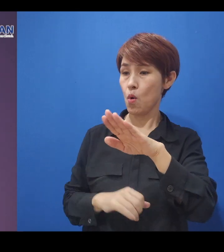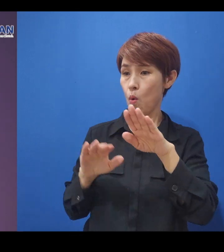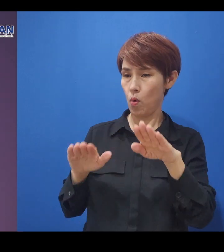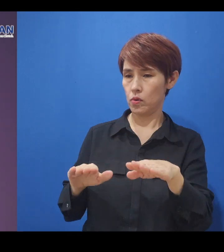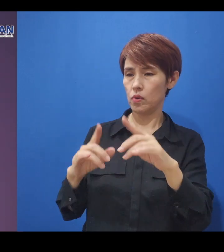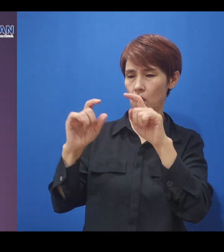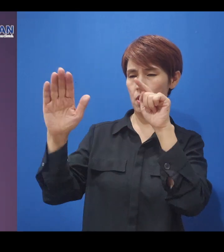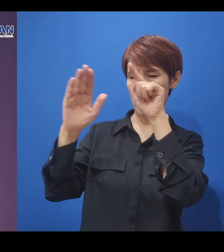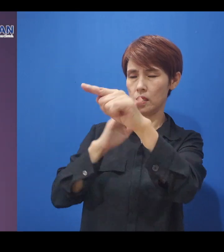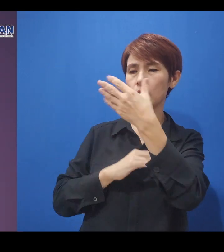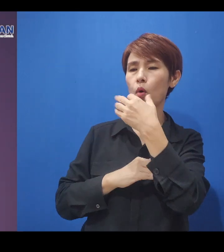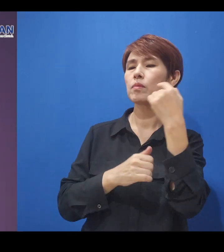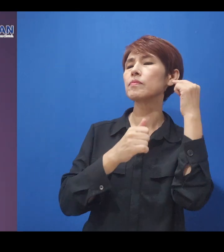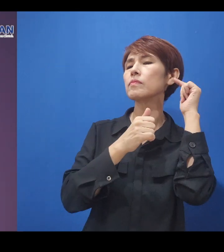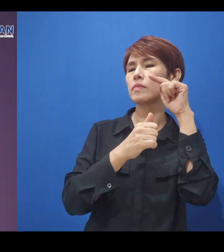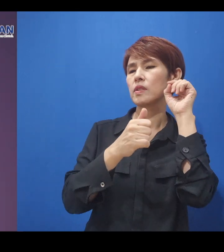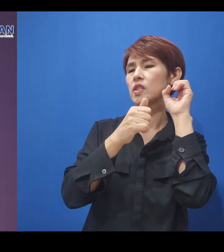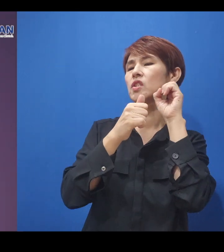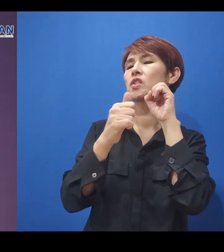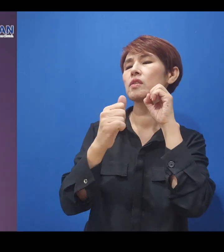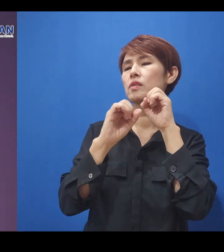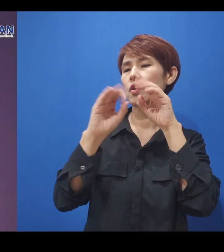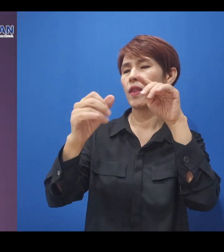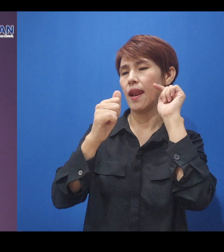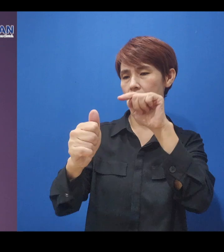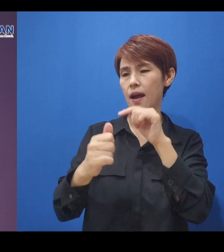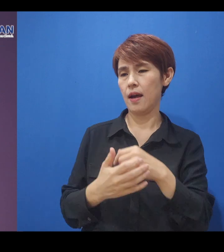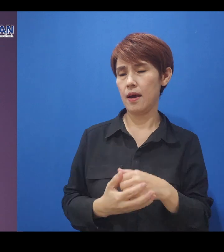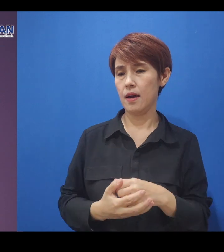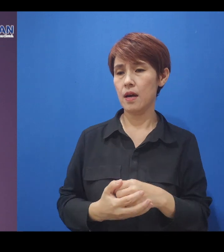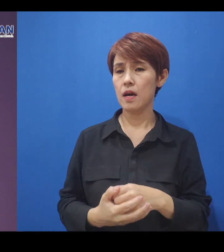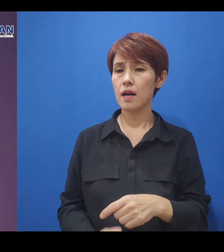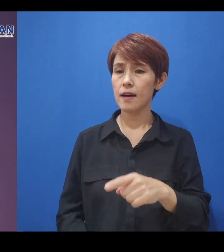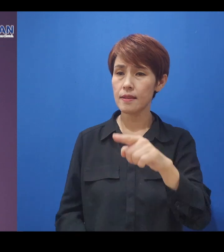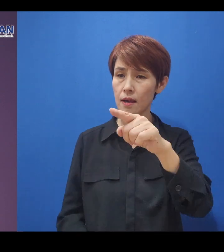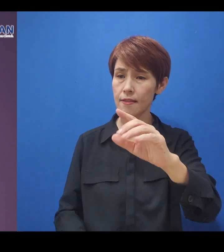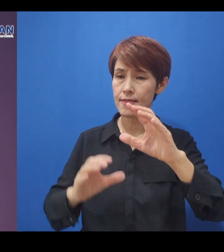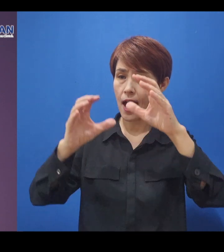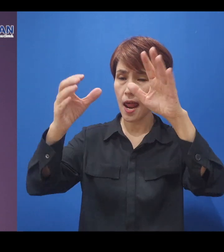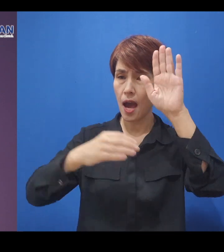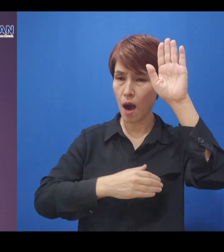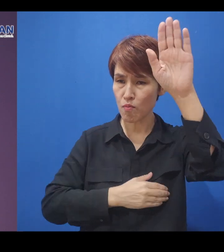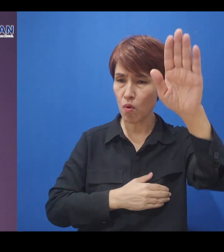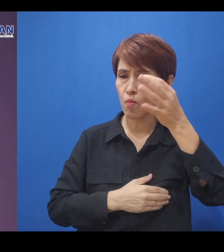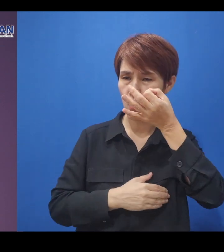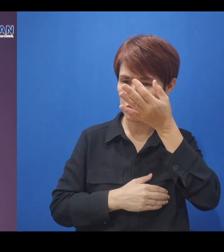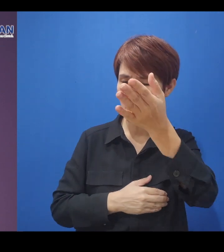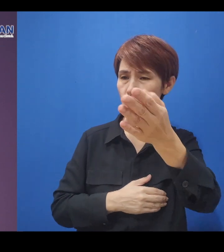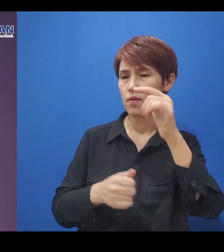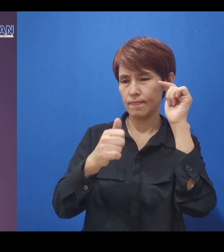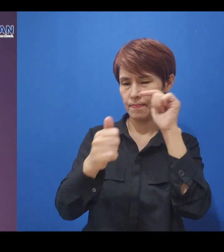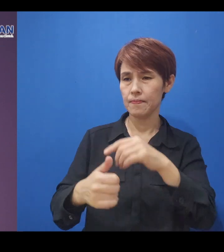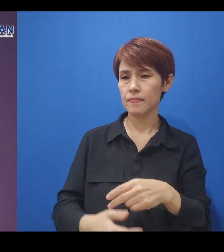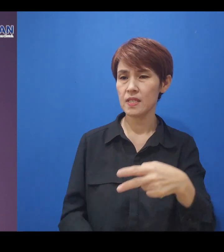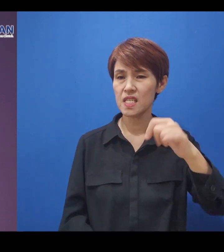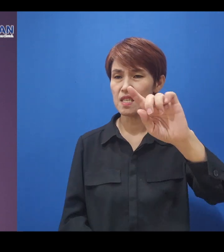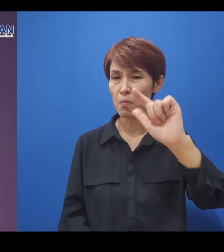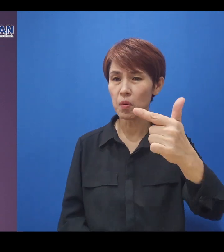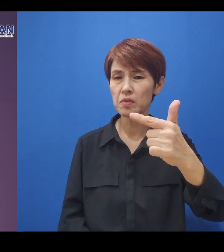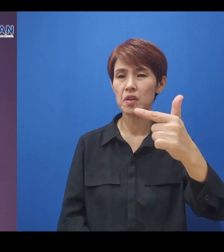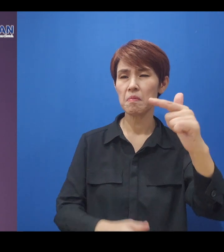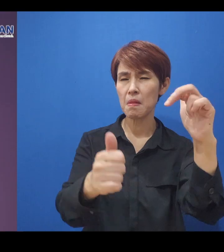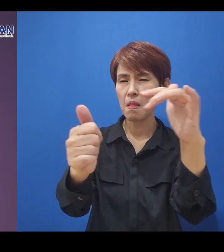성에 가서 복음 전해라. 내가 어떤 나라를 보일지 전해라. 시몬처럼 놀래키기나